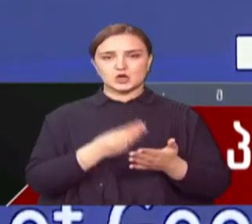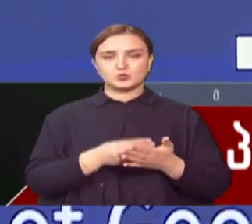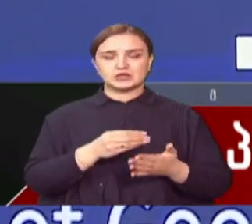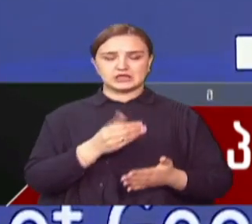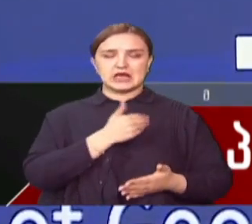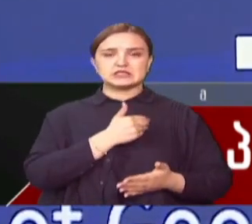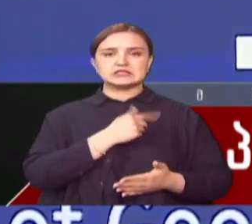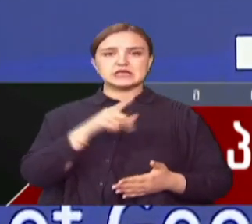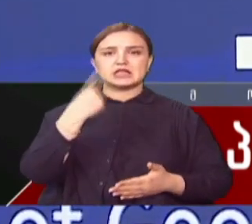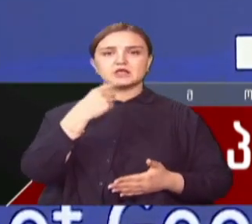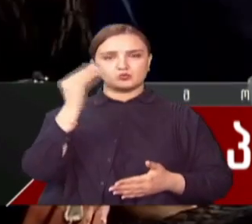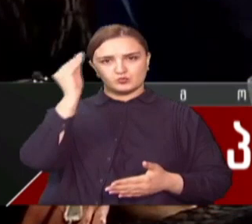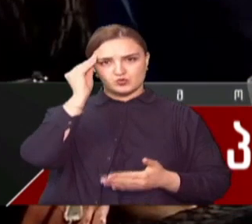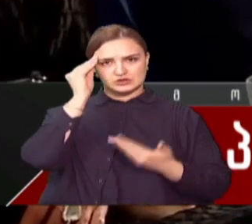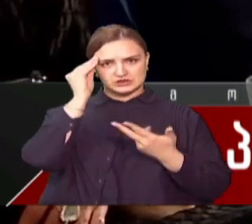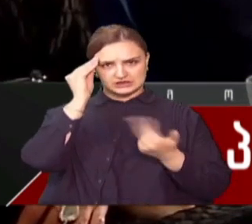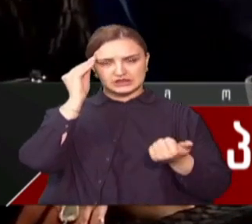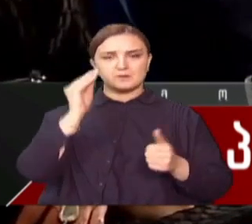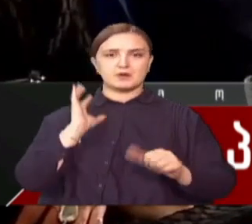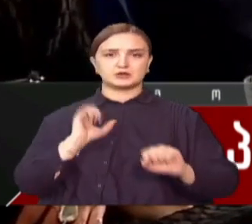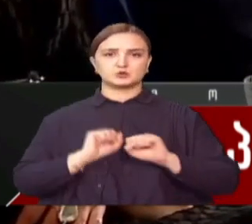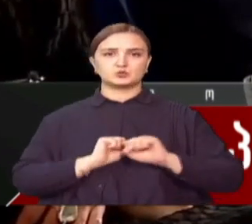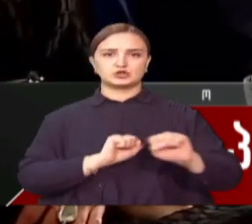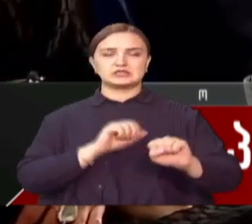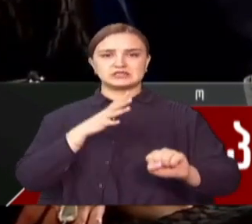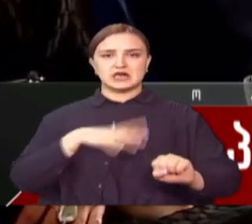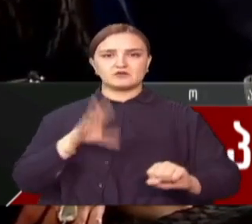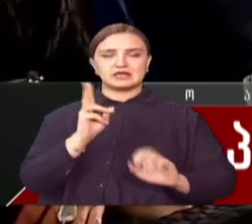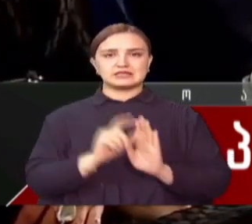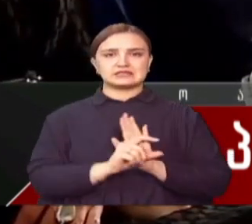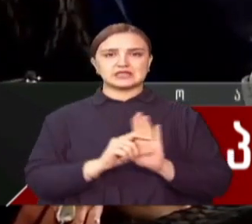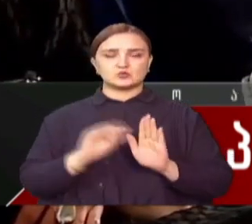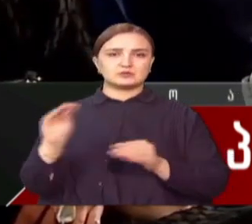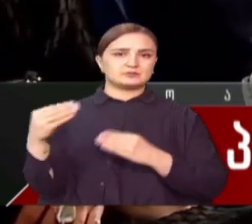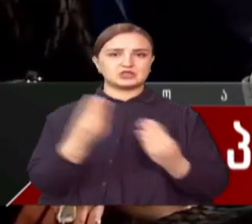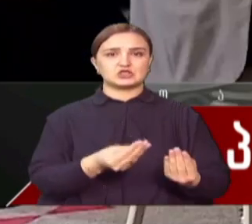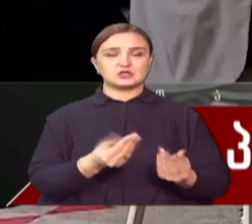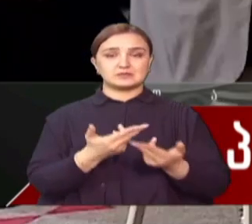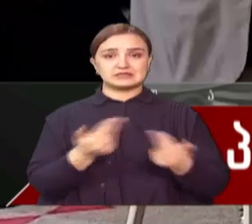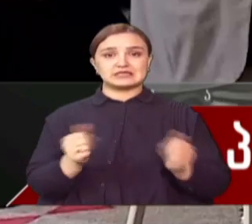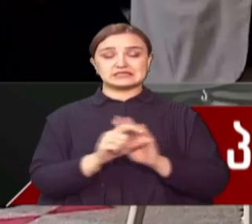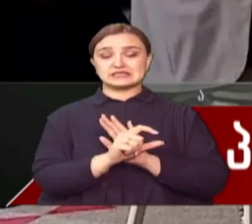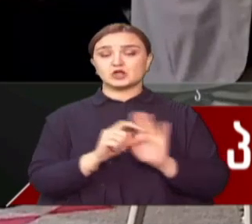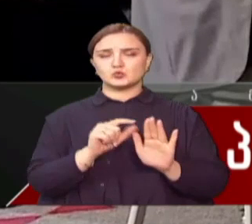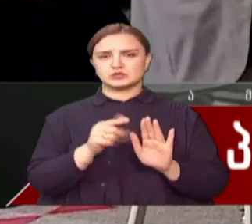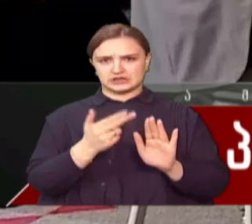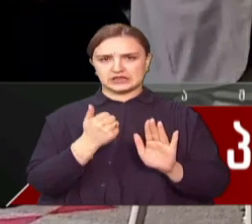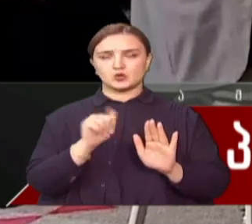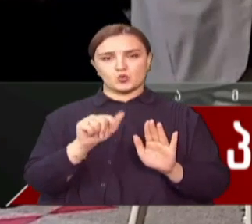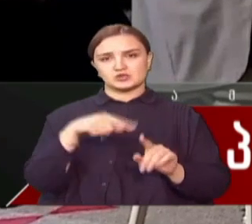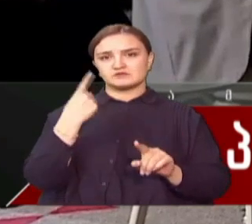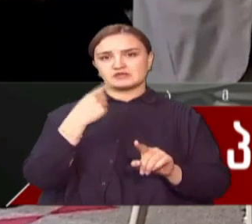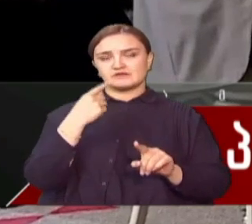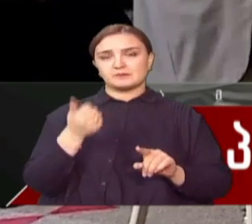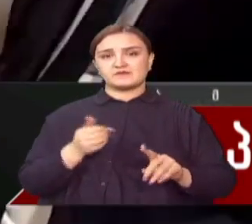გაცხადება ბული პოზიცია, თუ რამდენად უჭერდნენ მხარს ისინი საქართველოსთვის კანდიდატის სტატუსის მინიჭებას და სტატუსი ბუნებრივია, როგორც აღნიშნეთ,